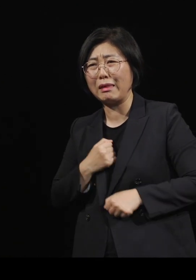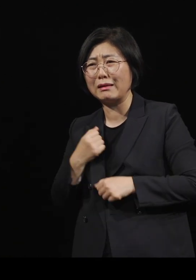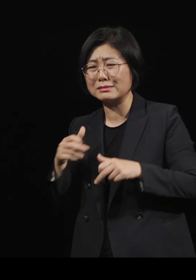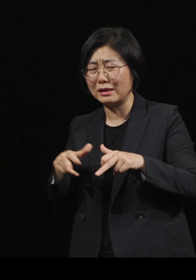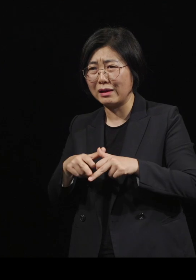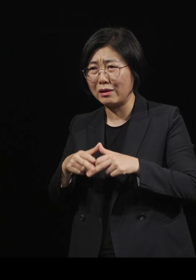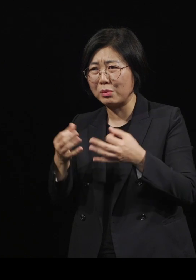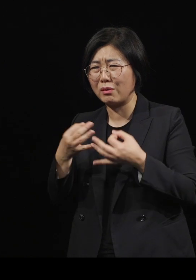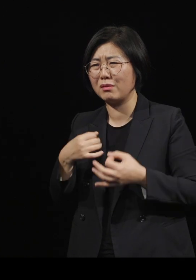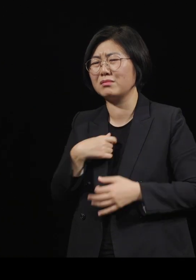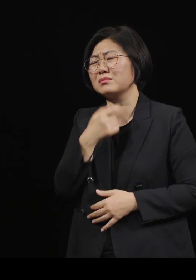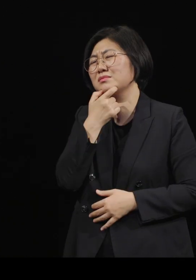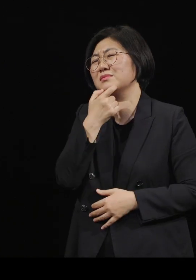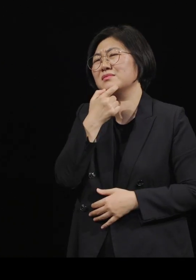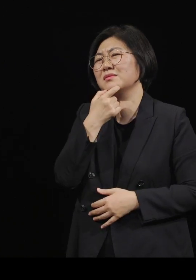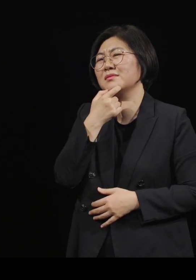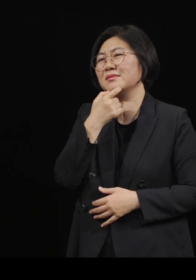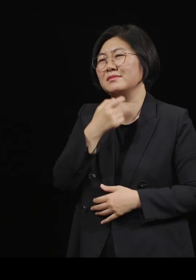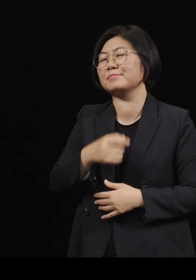모습처럼 보였어요.